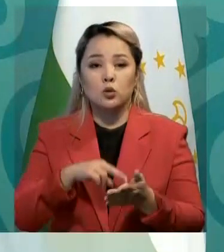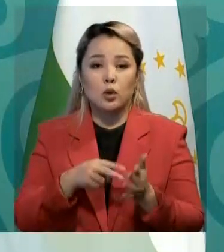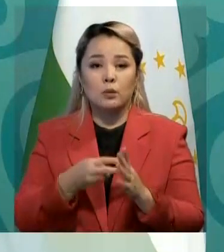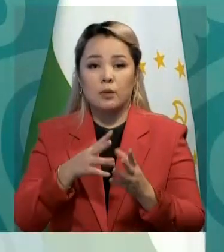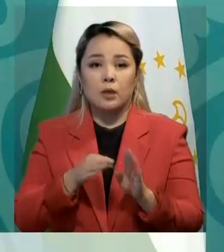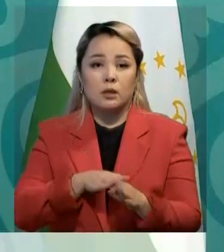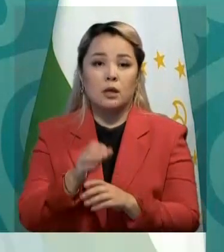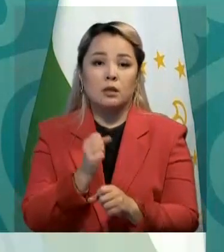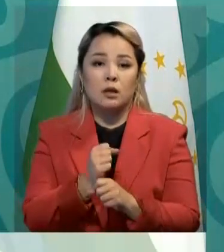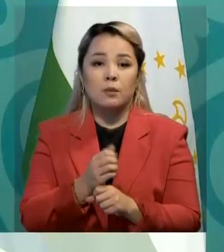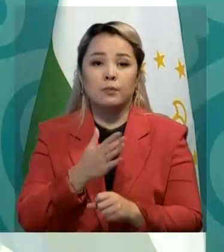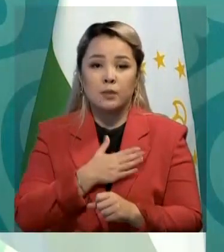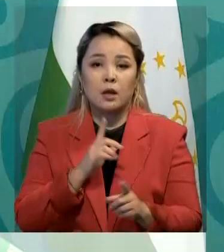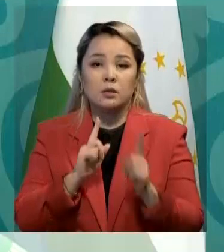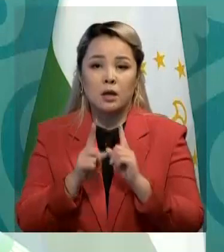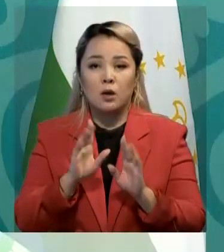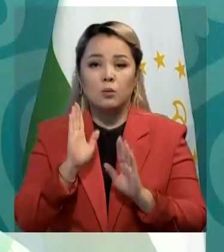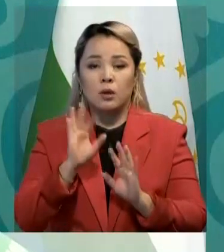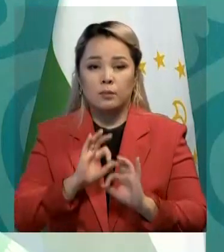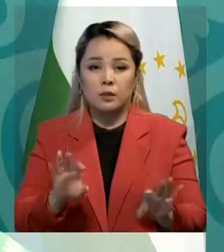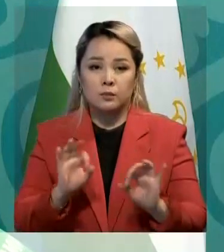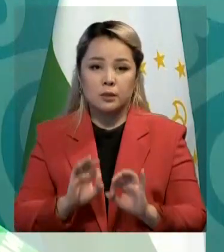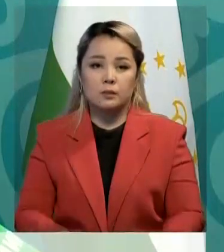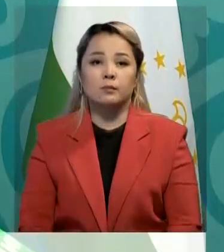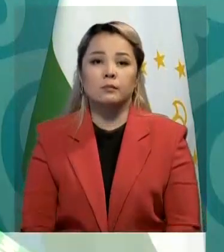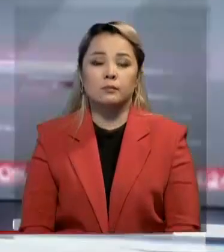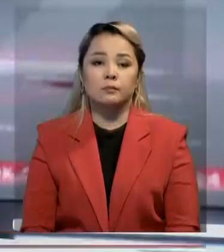жоспарларымызды, жобаларымызды талқылайтын боламыз.